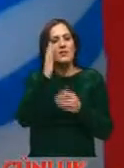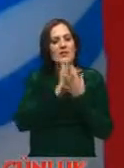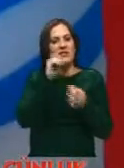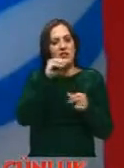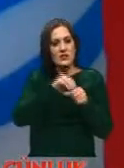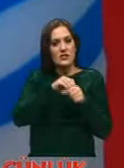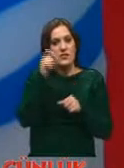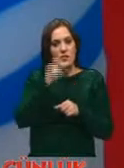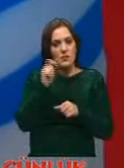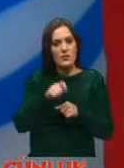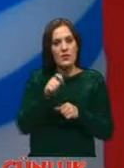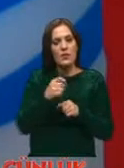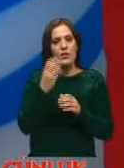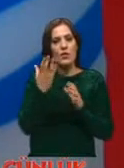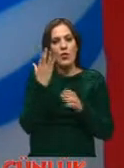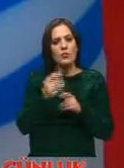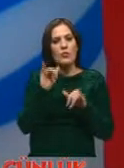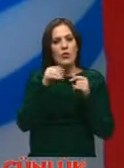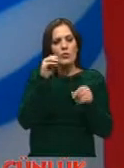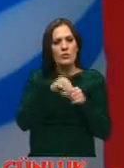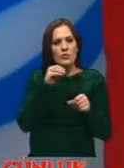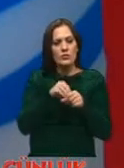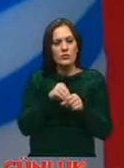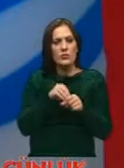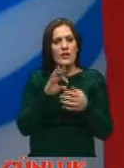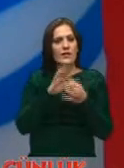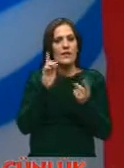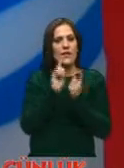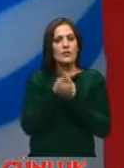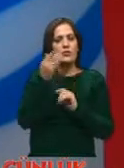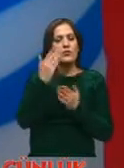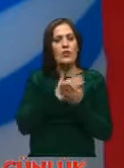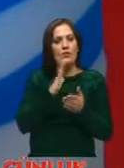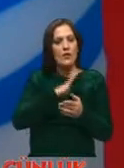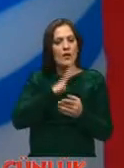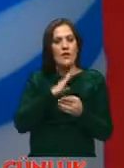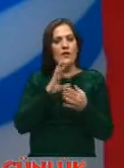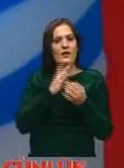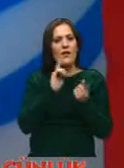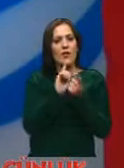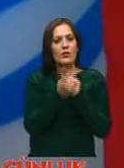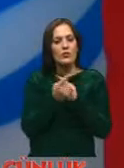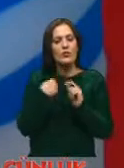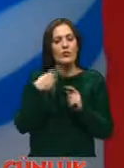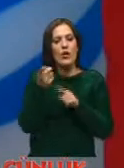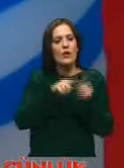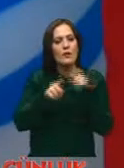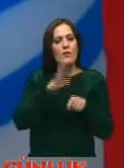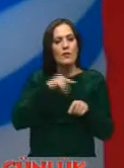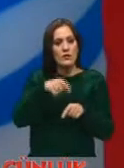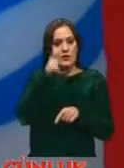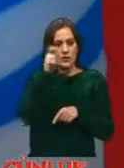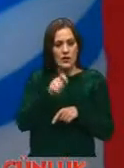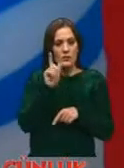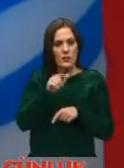üzerinden yapılan, oluşturulan oyunlarda ne tür kurallar var, ne tür yönetmelikler var? Yani bunlara dikkat